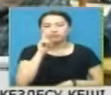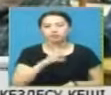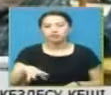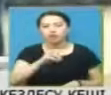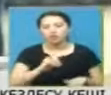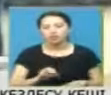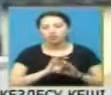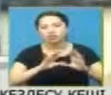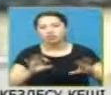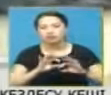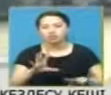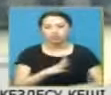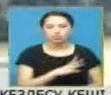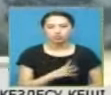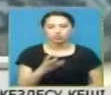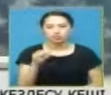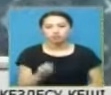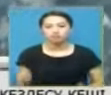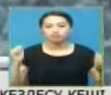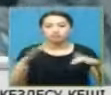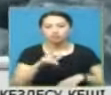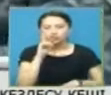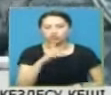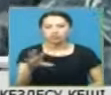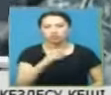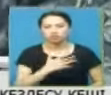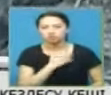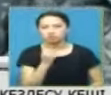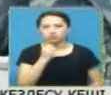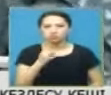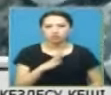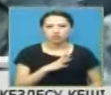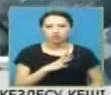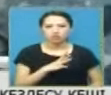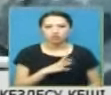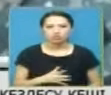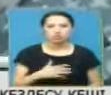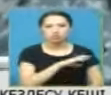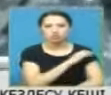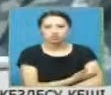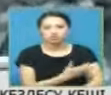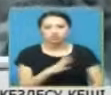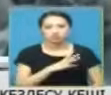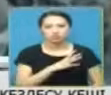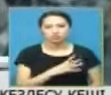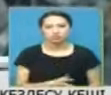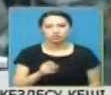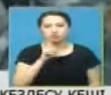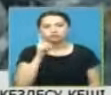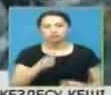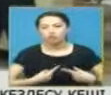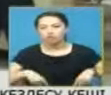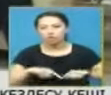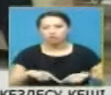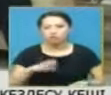соғысы жайында кеңінен мәлімет берді. Жиынның мақсаты жастарды ерлікке, ұлтжандылыққа тәрбиелеу дейді. Облыстық ауған соғысы ардагерлер қауымдастығының